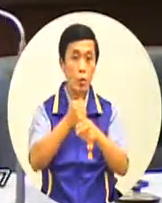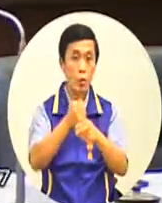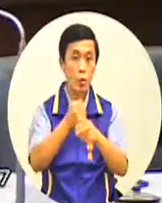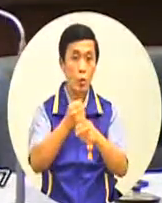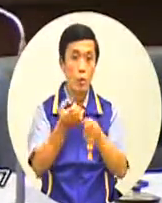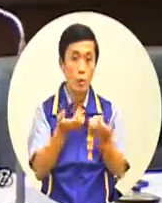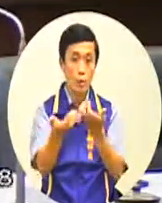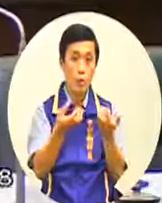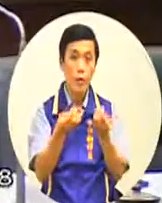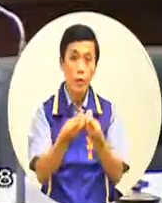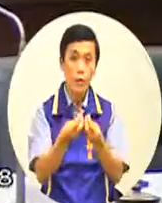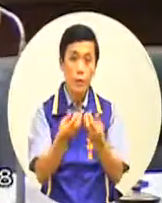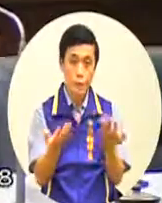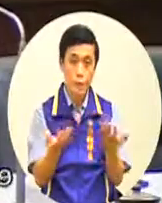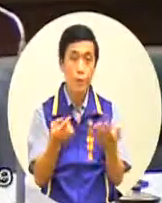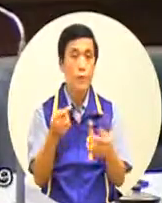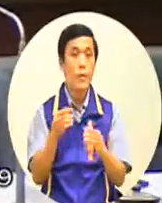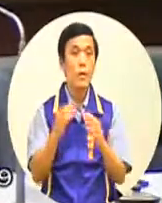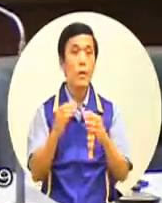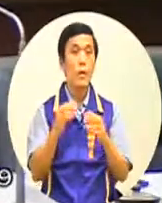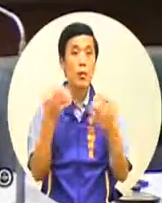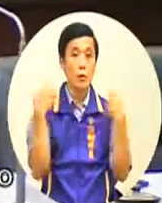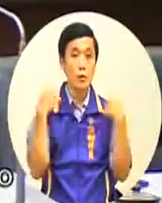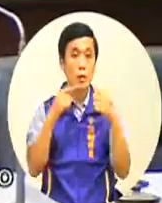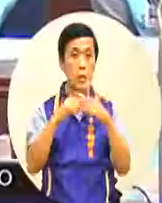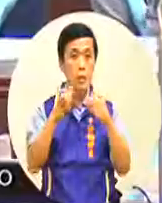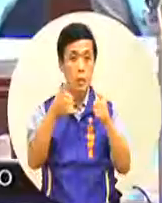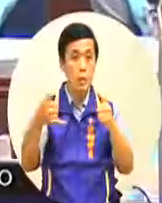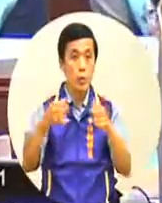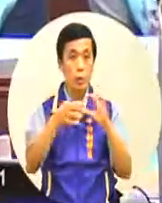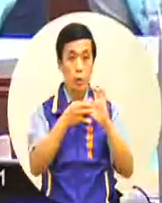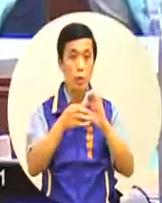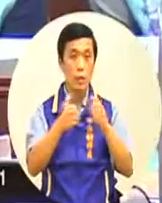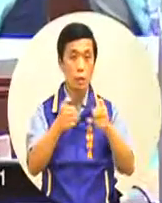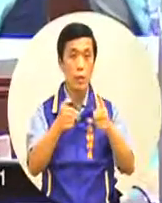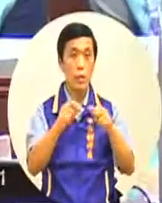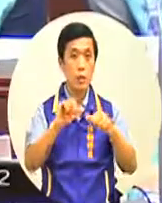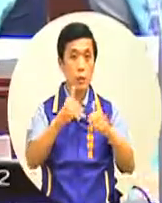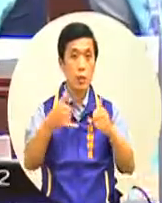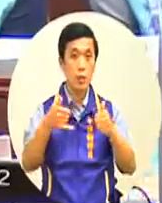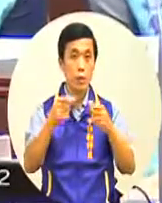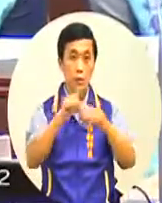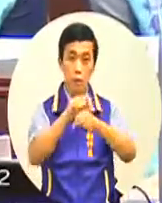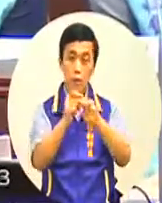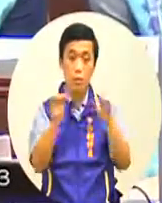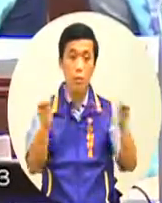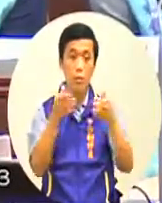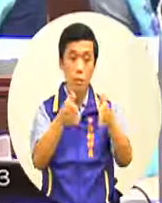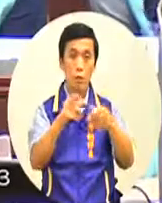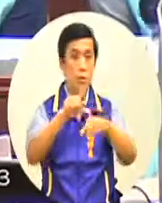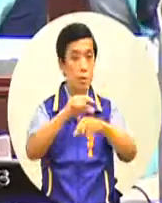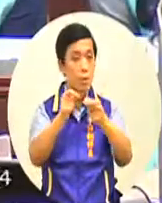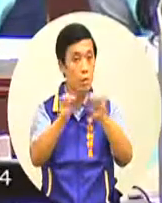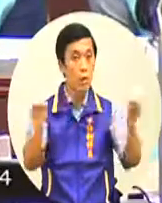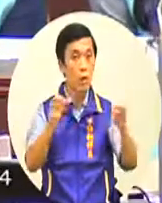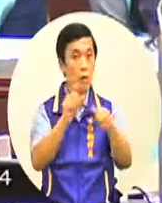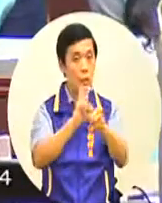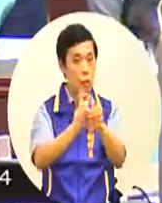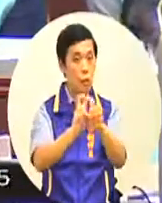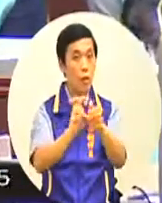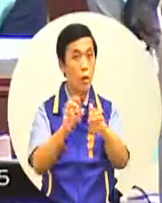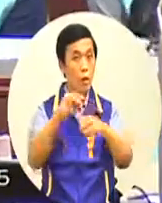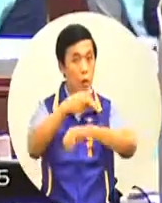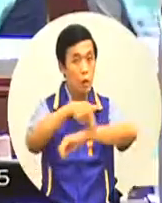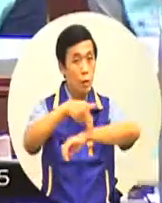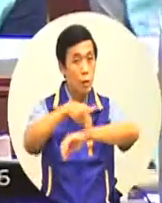谢。 谢谢召集人，谢谢议员的关心。议员长期对于我们长照的规划在本质架